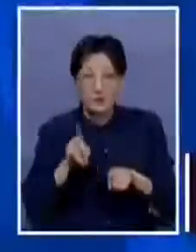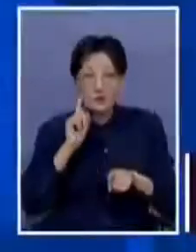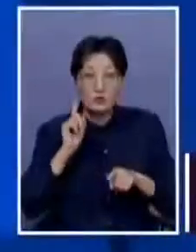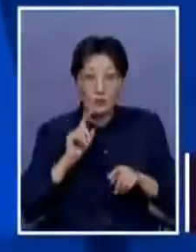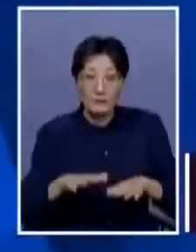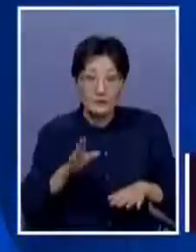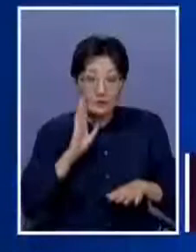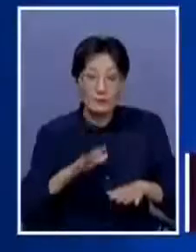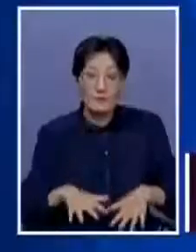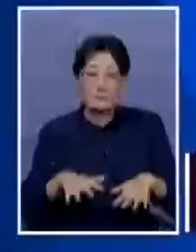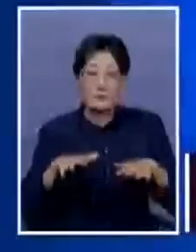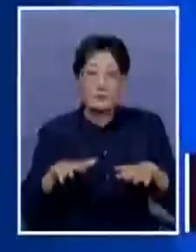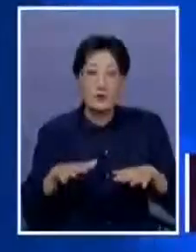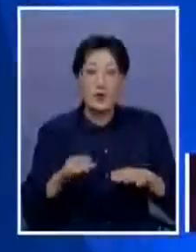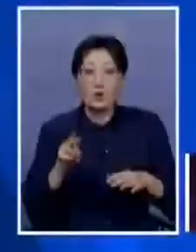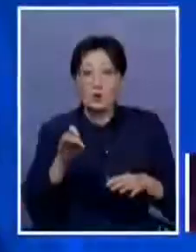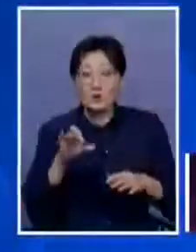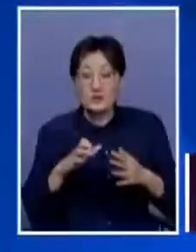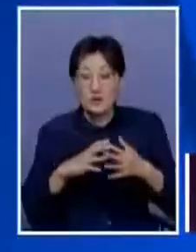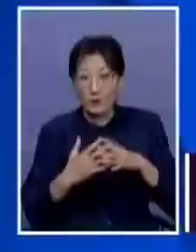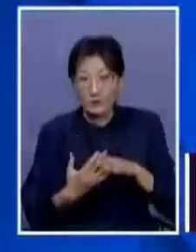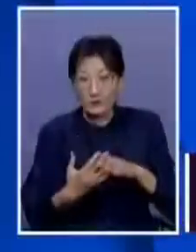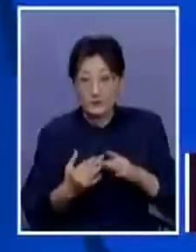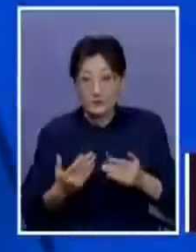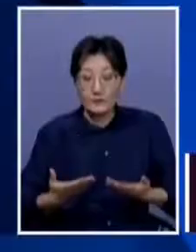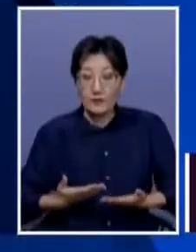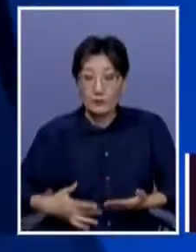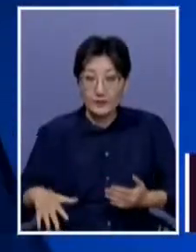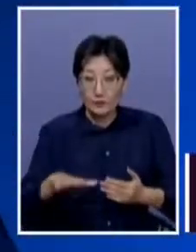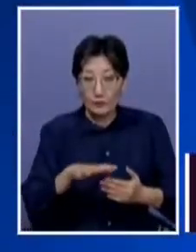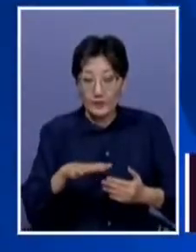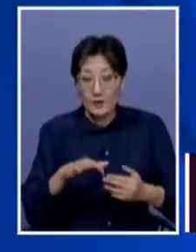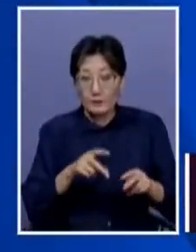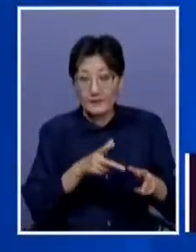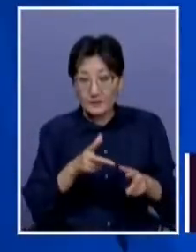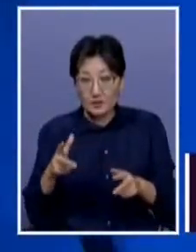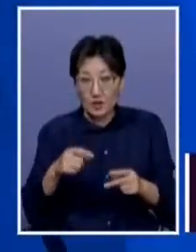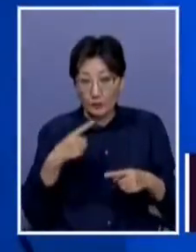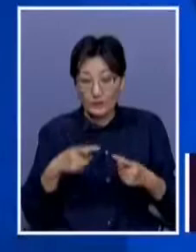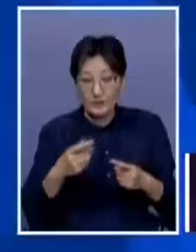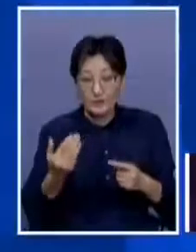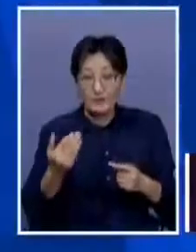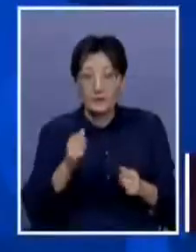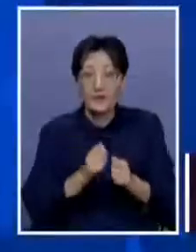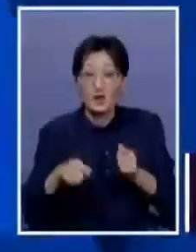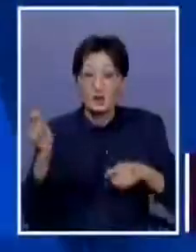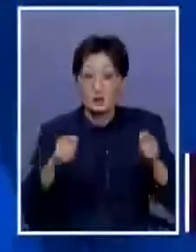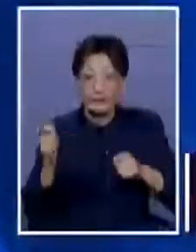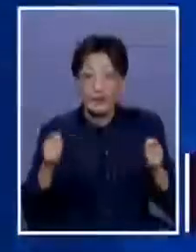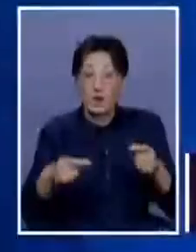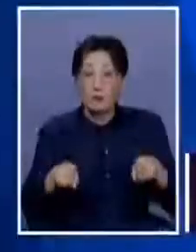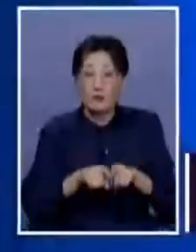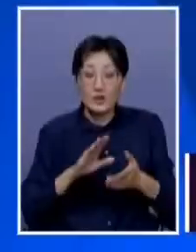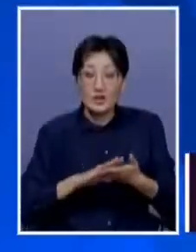кетті. Бұл Қосшы ауылындағы Лесная поляна тұрғын үй алабының тұрғындары түсірген бейне. Айтуларынша олар әр жаңбыр жауған сайын мұндай